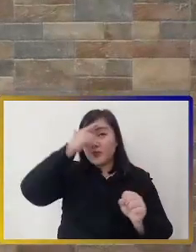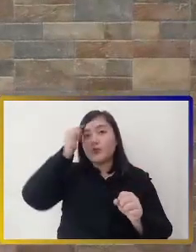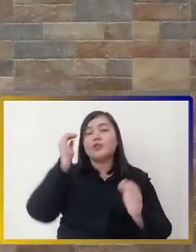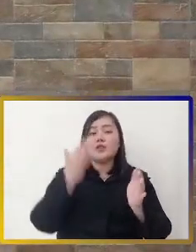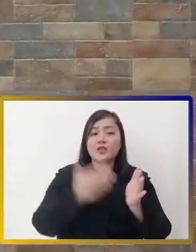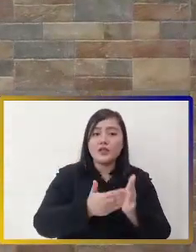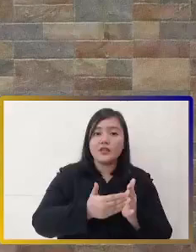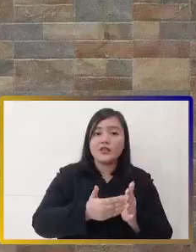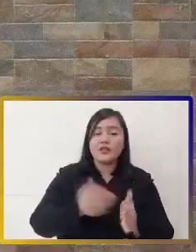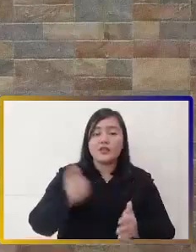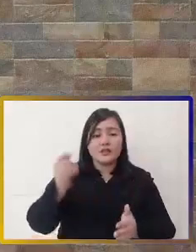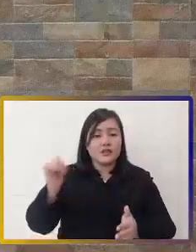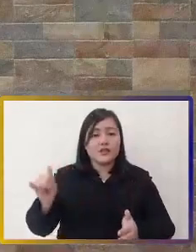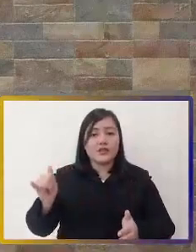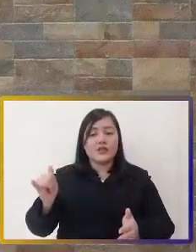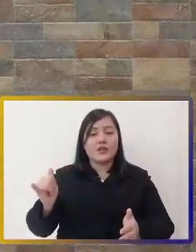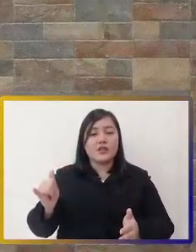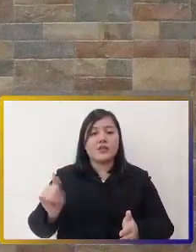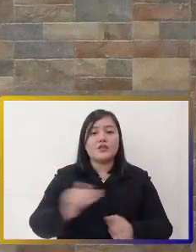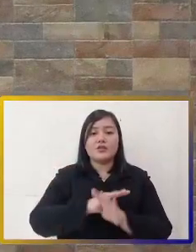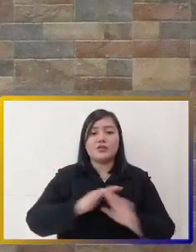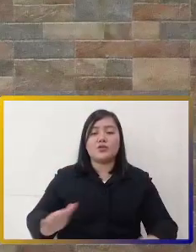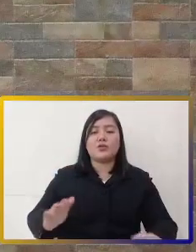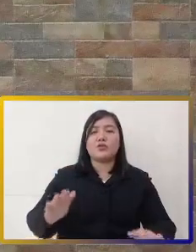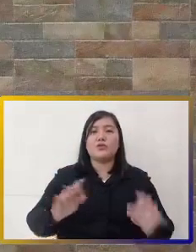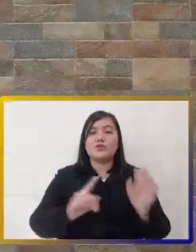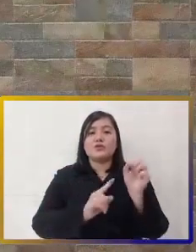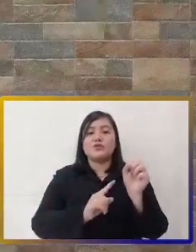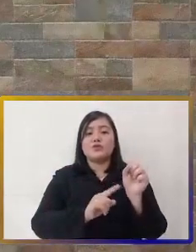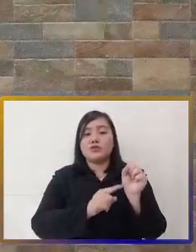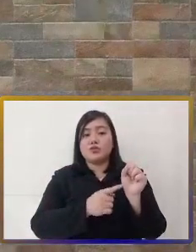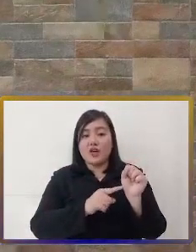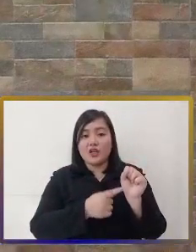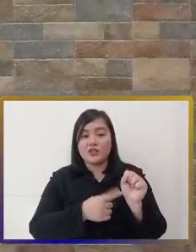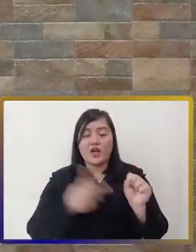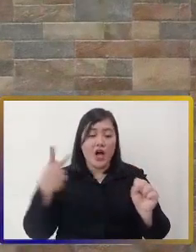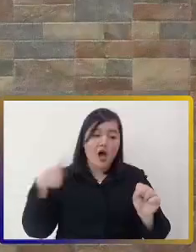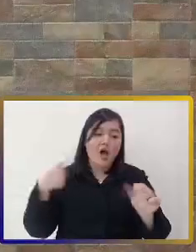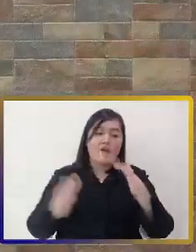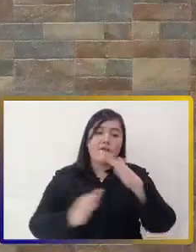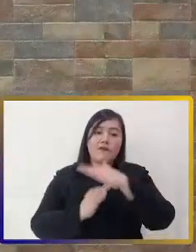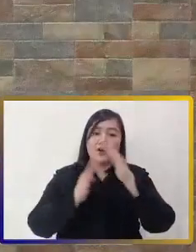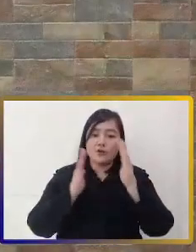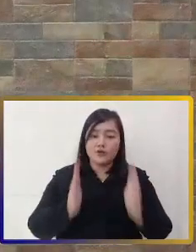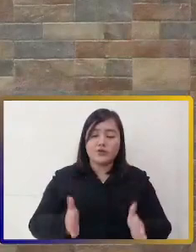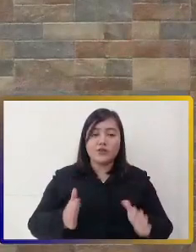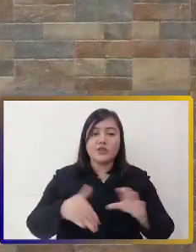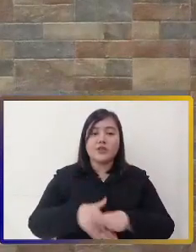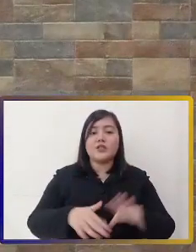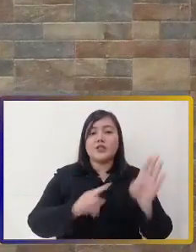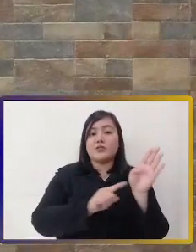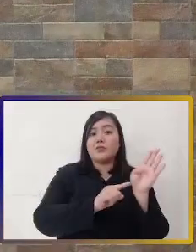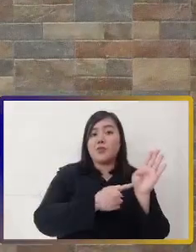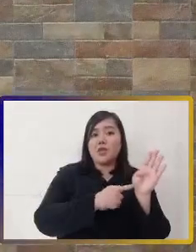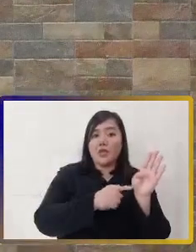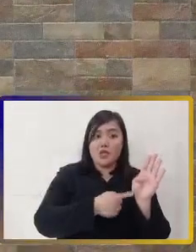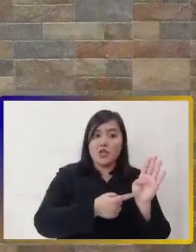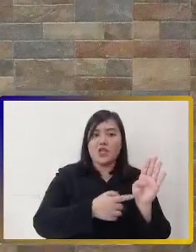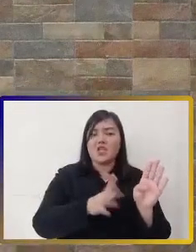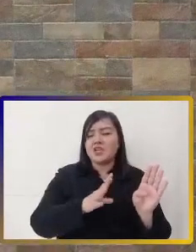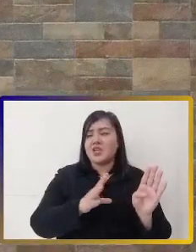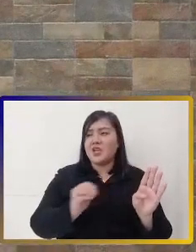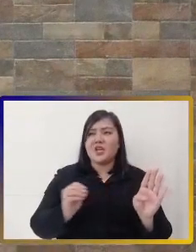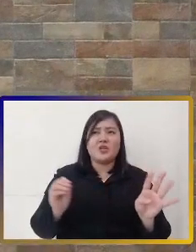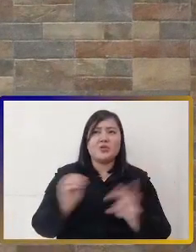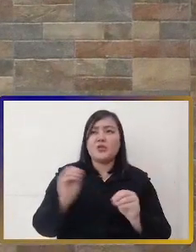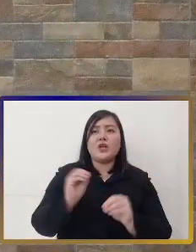nagsimula na talagang tumayo na founder at the very beginning at nagsasabing, I will build my church. Wala. Lahat